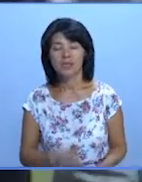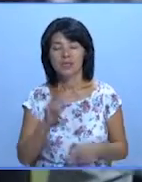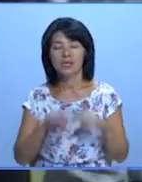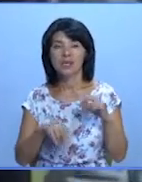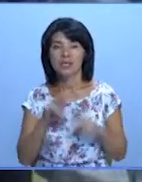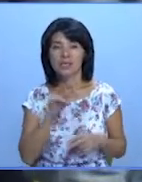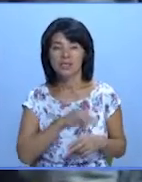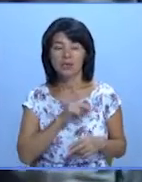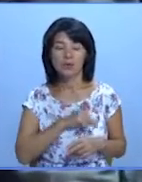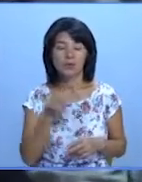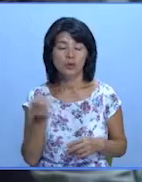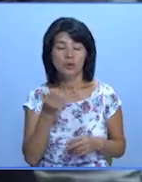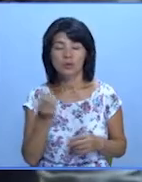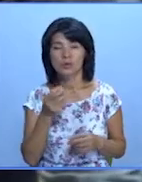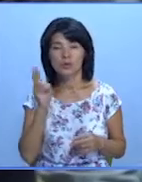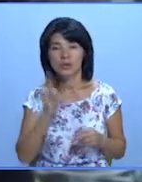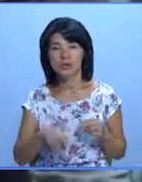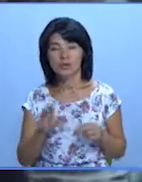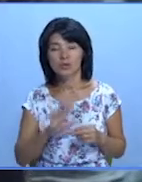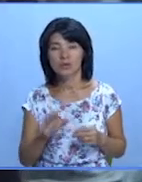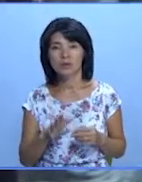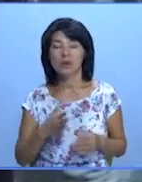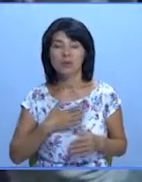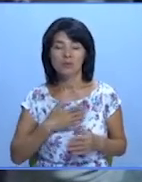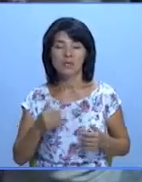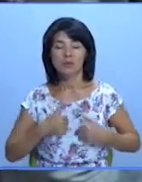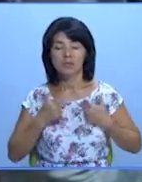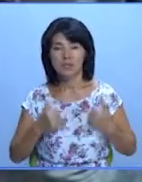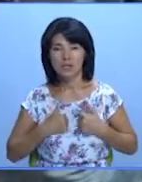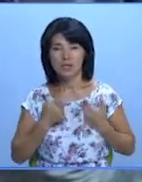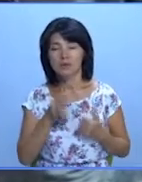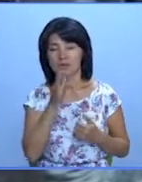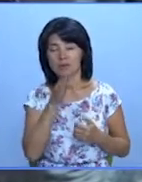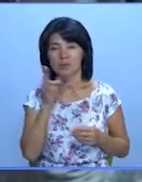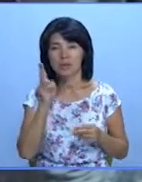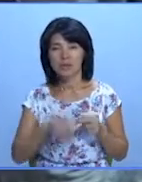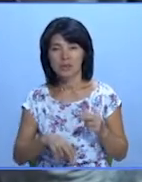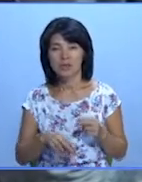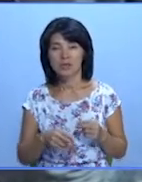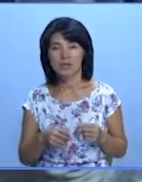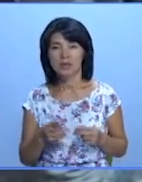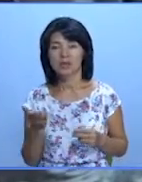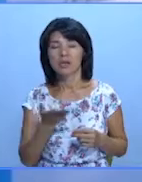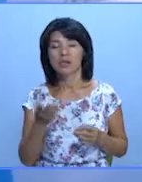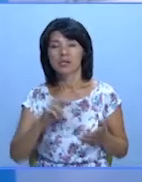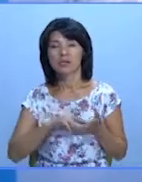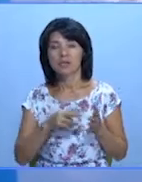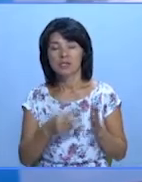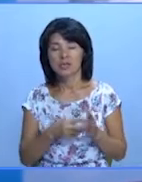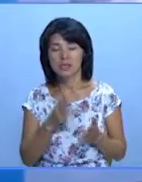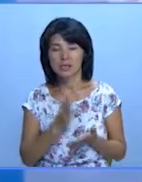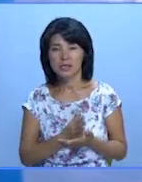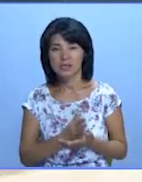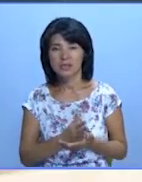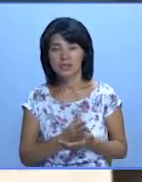Қалай? Тұрсамыз уақытына болады. Жоқ, тұрсамыз болмайды. Айтыңыз, қандай жоспарыңыз? Алабай атындағы